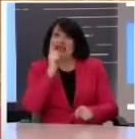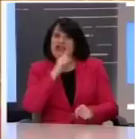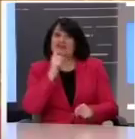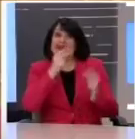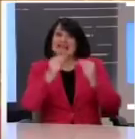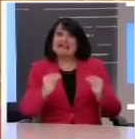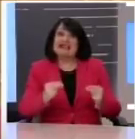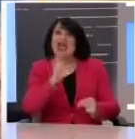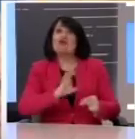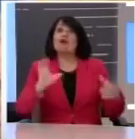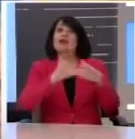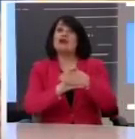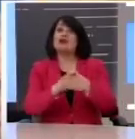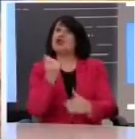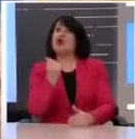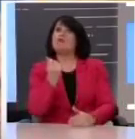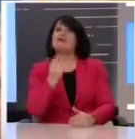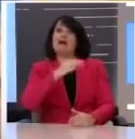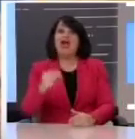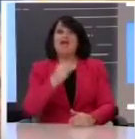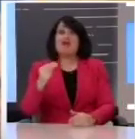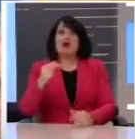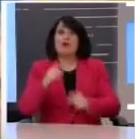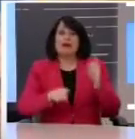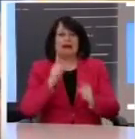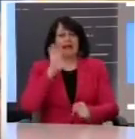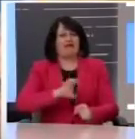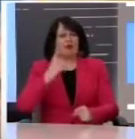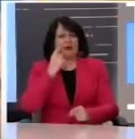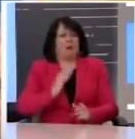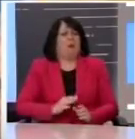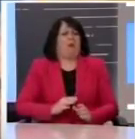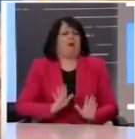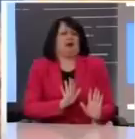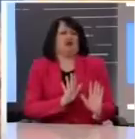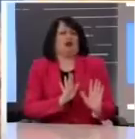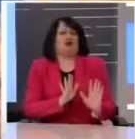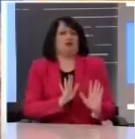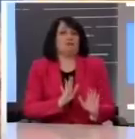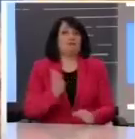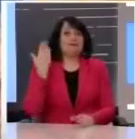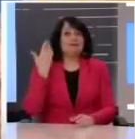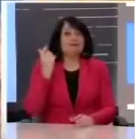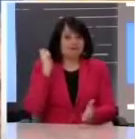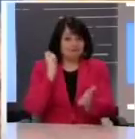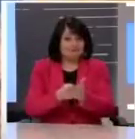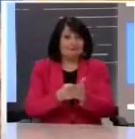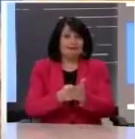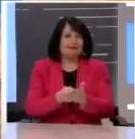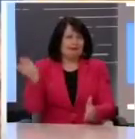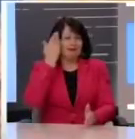στην ΟΝΕ, κάποιοι στην Ευρώπη κάναν τα στραβά μάτια, ακριβώς γιατί τότε υπήρχαν αγορές του αιώνα, όχι